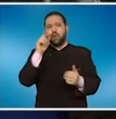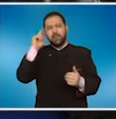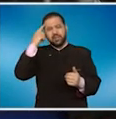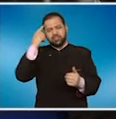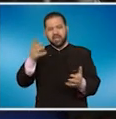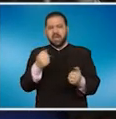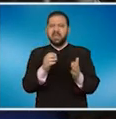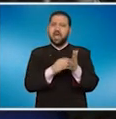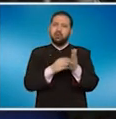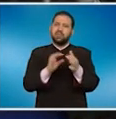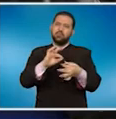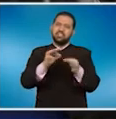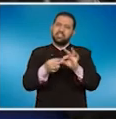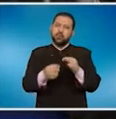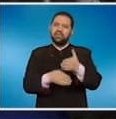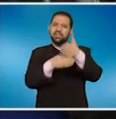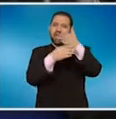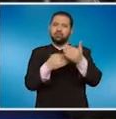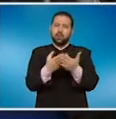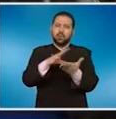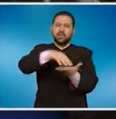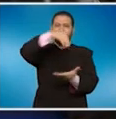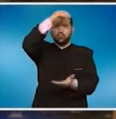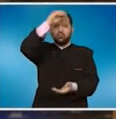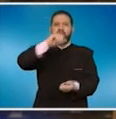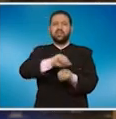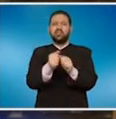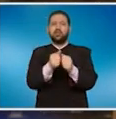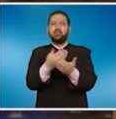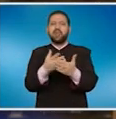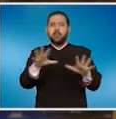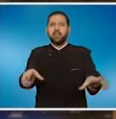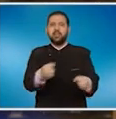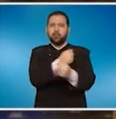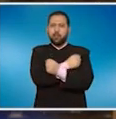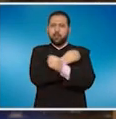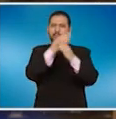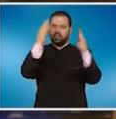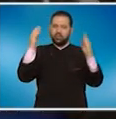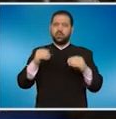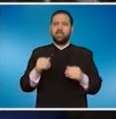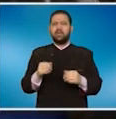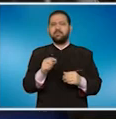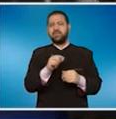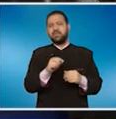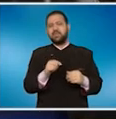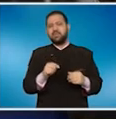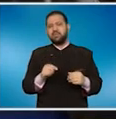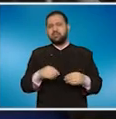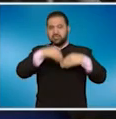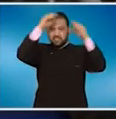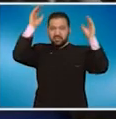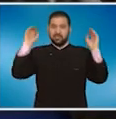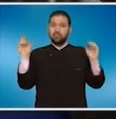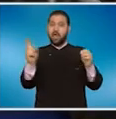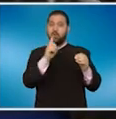o localitate importantă în Asia Mică, practic capitala provinciei romane Asia din vremea respectivă, unde Sfântul Apostol